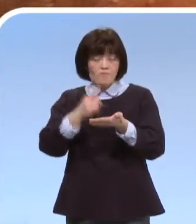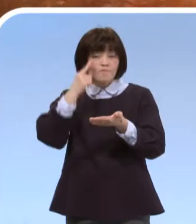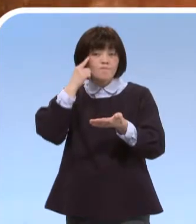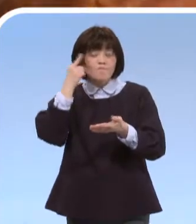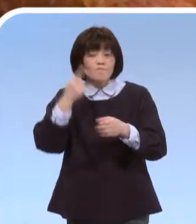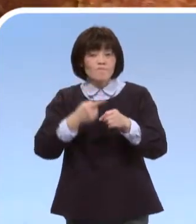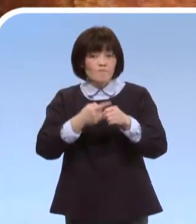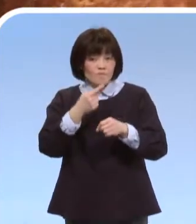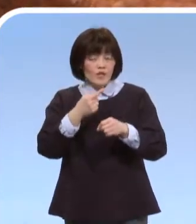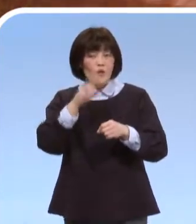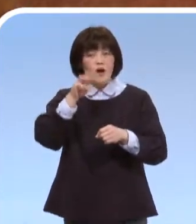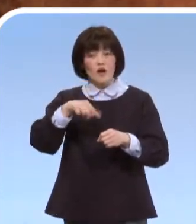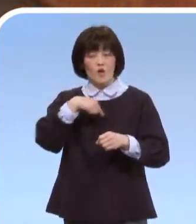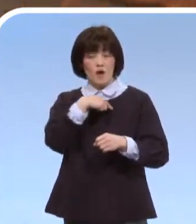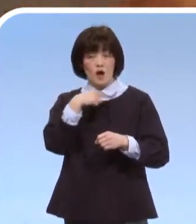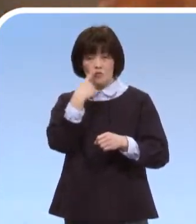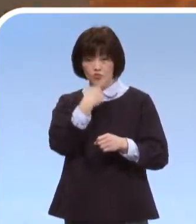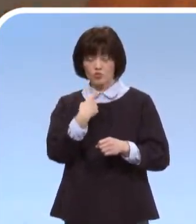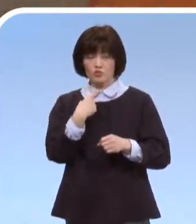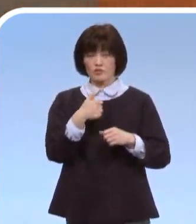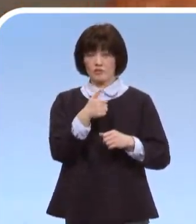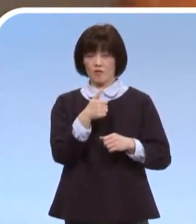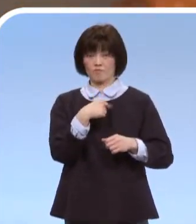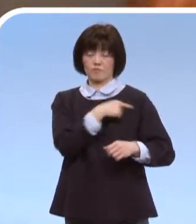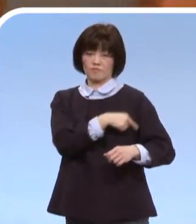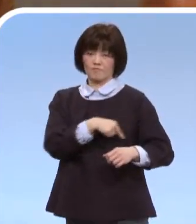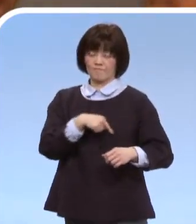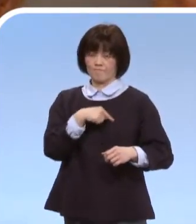のある思いがありました。